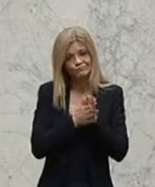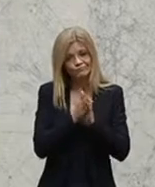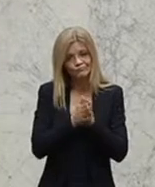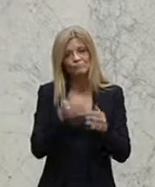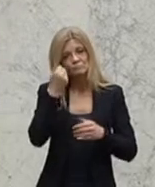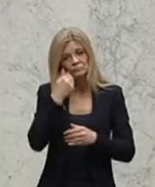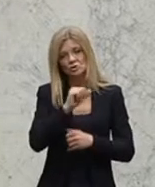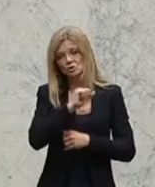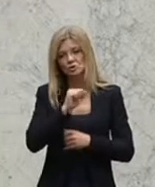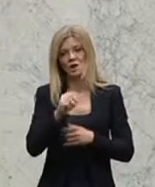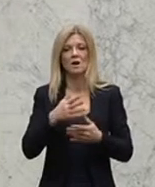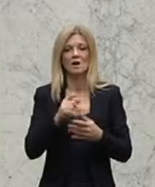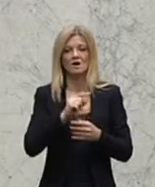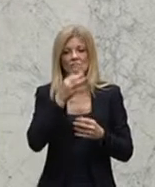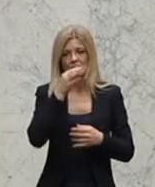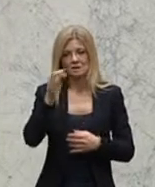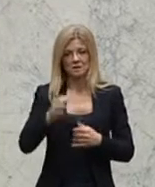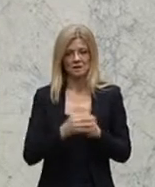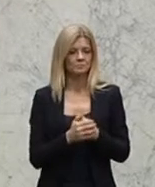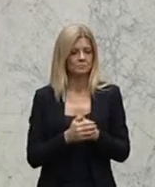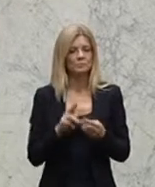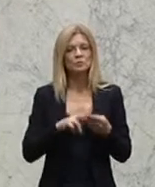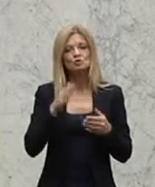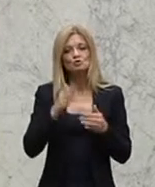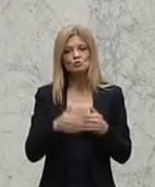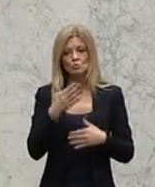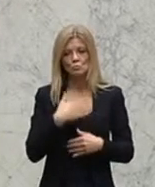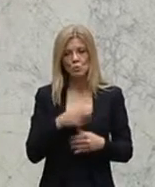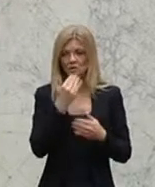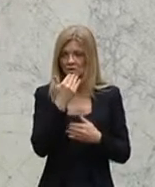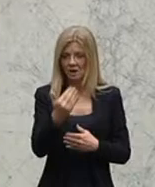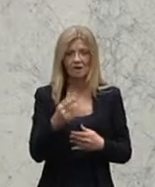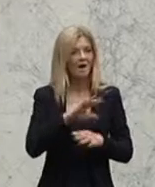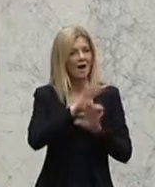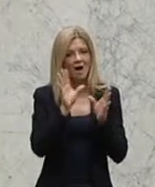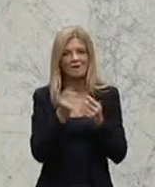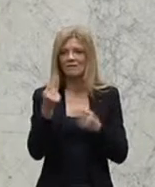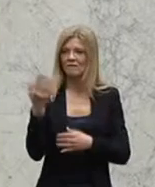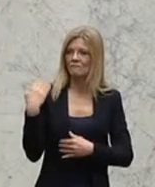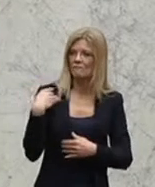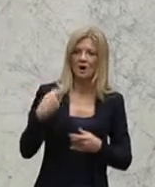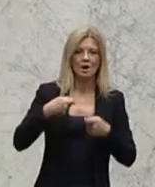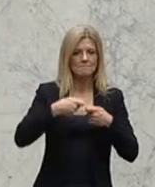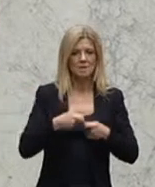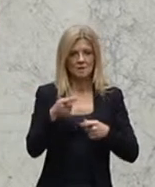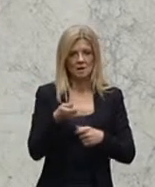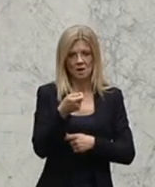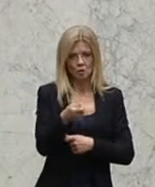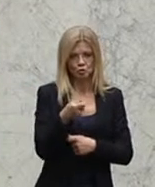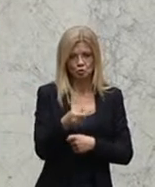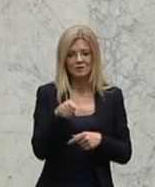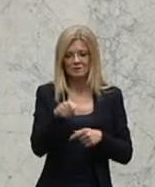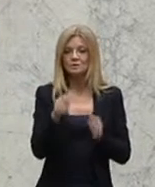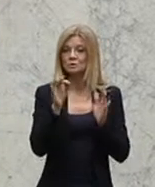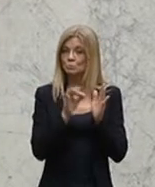Verbesserung. Zum Schluss möchte ich mich bedanken für alle Mitglieder im Ausschuss. Der Punkt